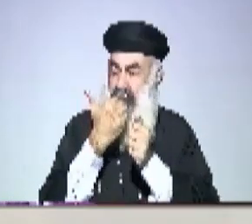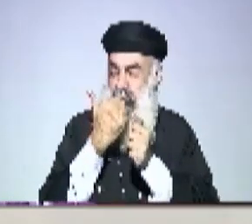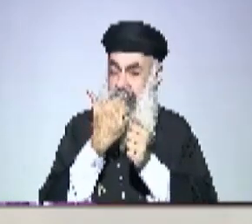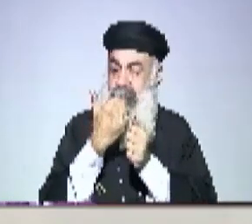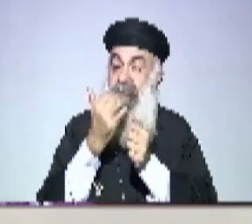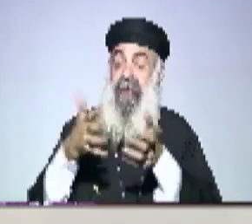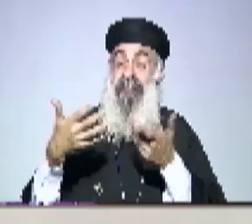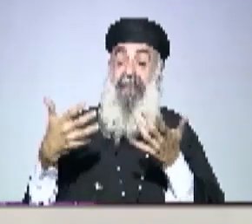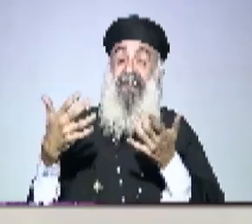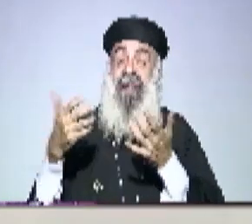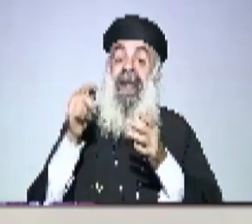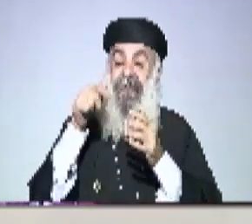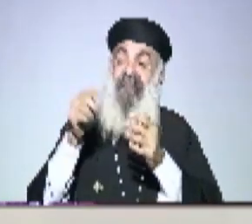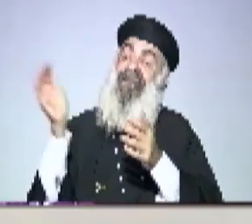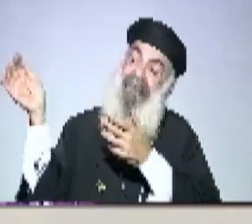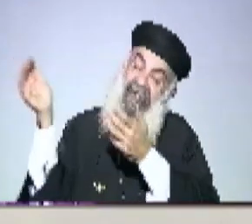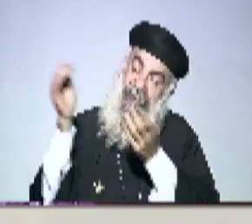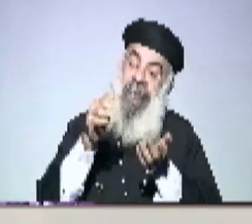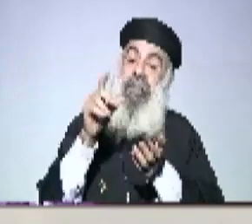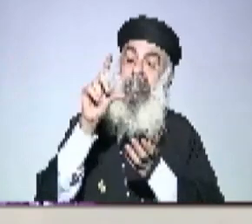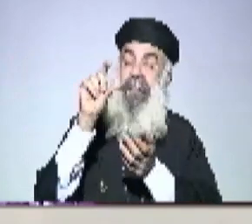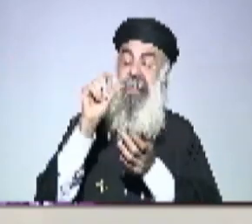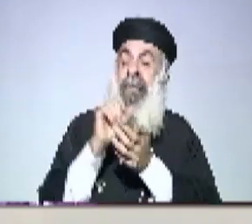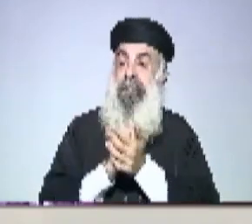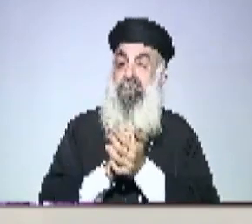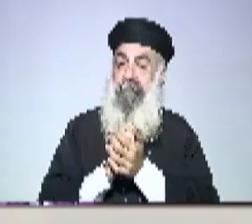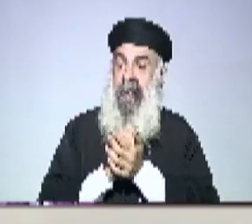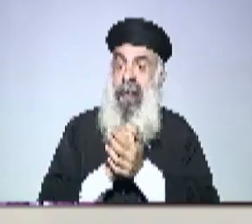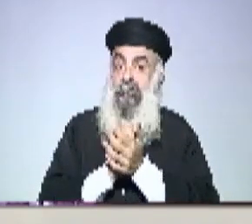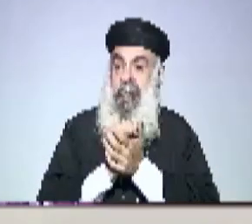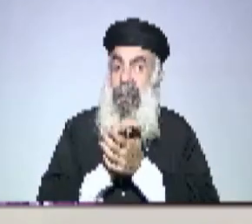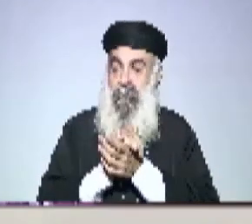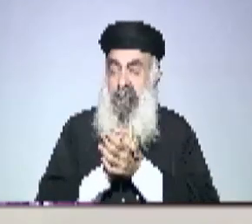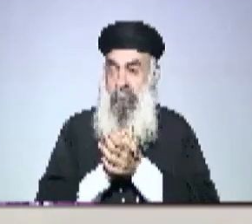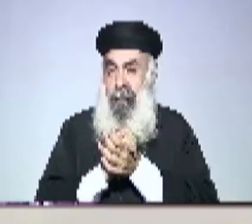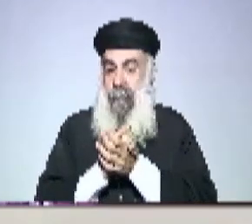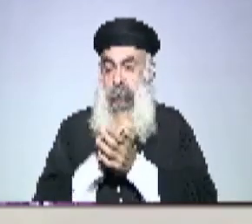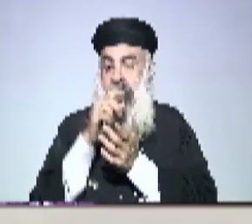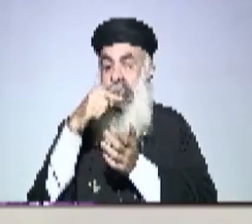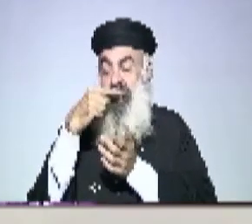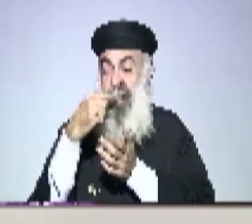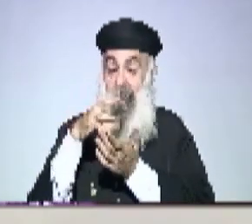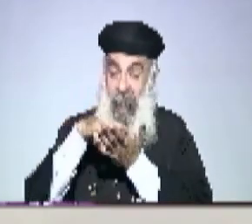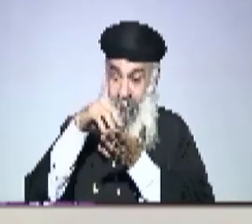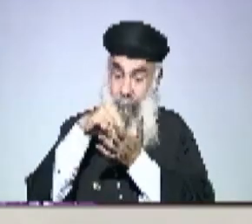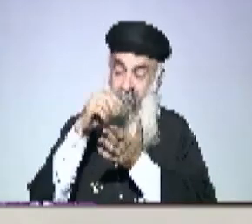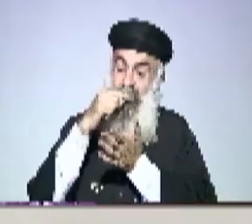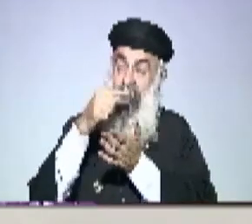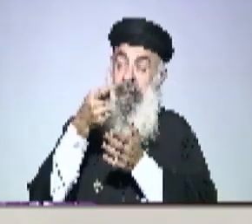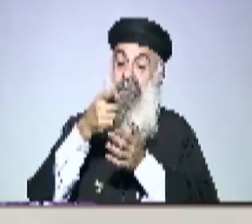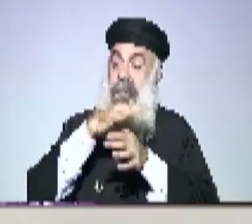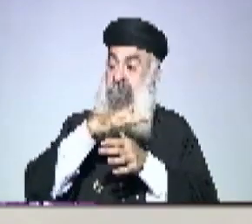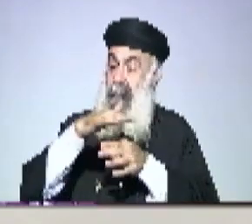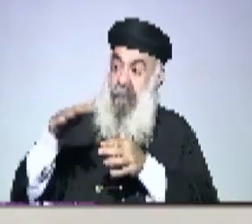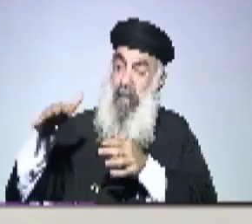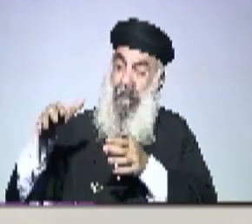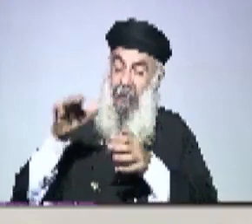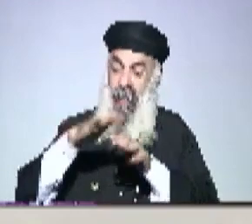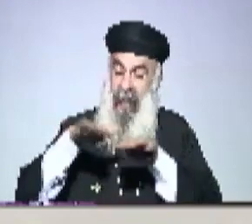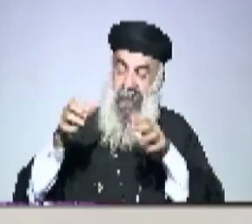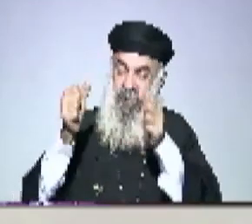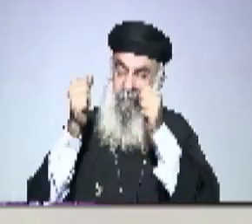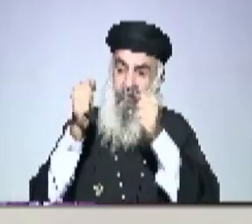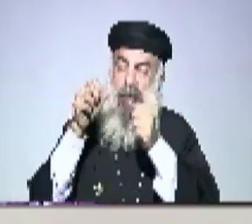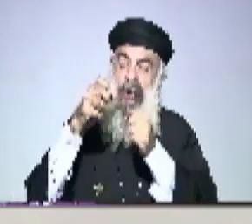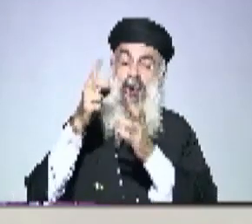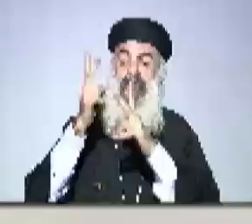تفرح بمعنى هيجي لها مياه في الاصل النبوه دي مقصود بها البريه والارض اليابسه هي